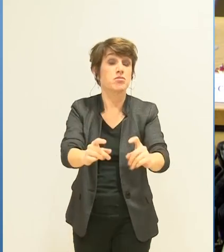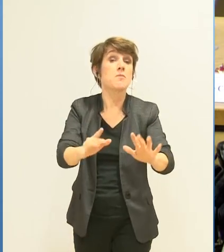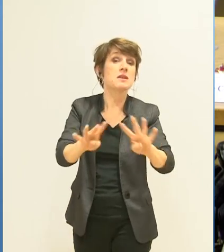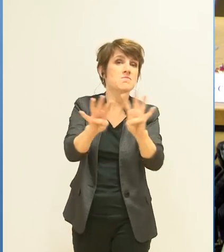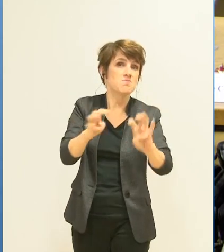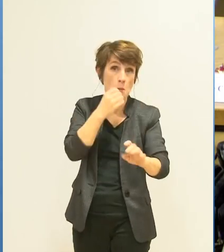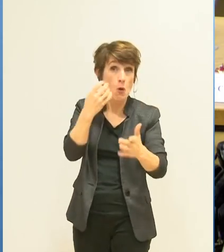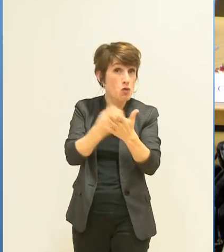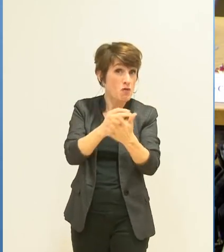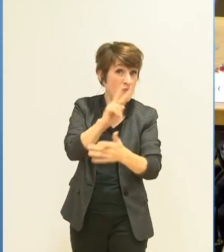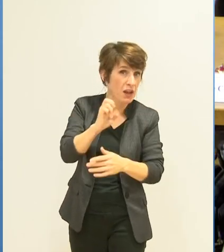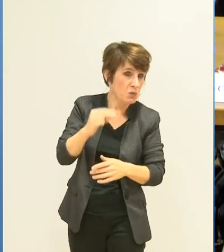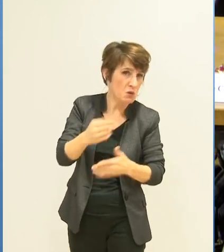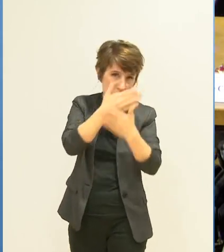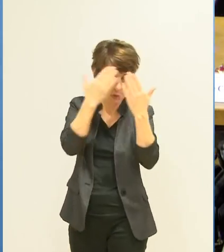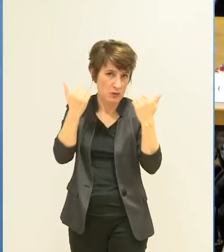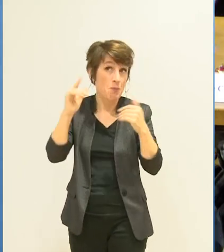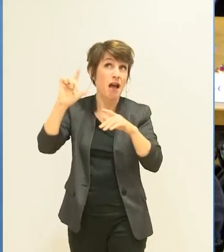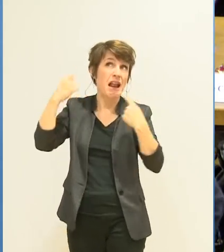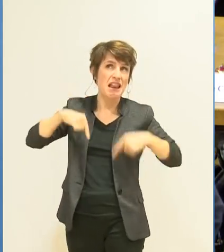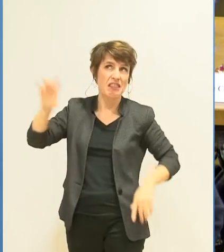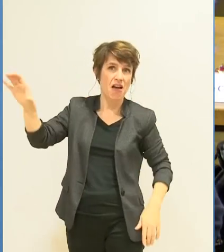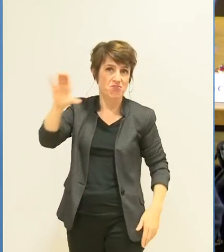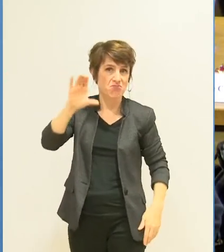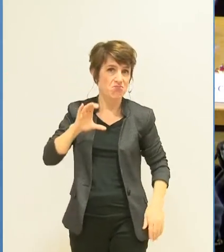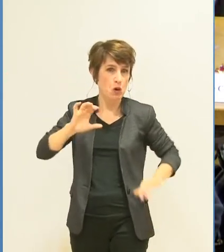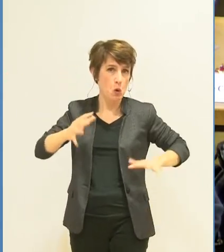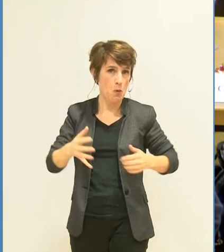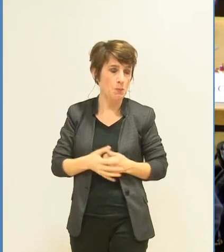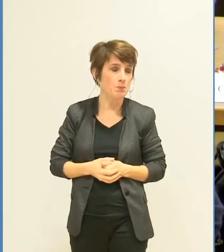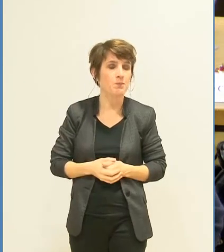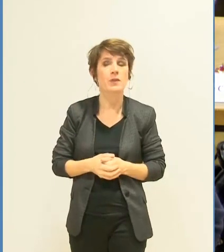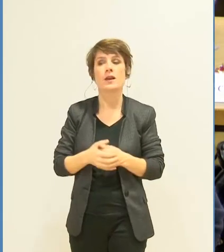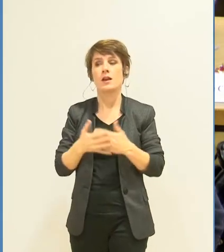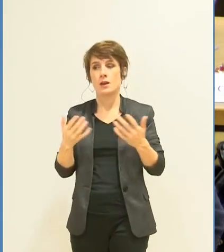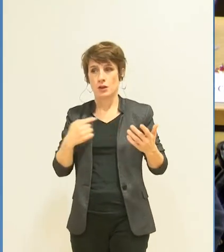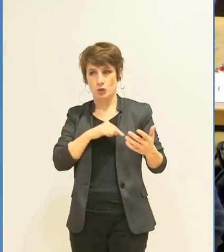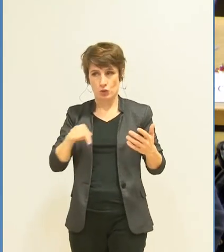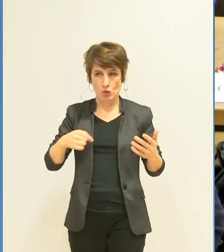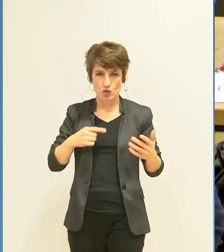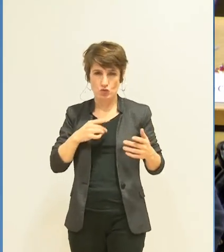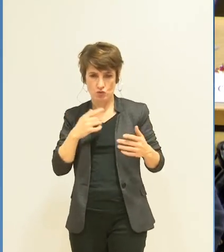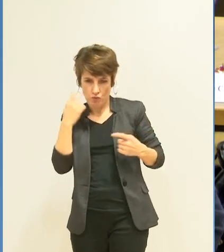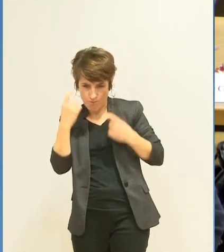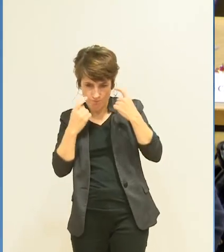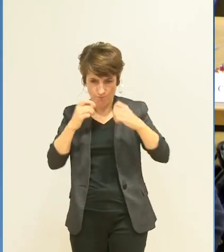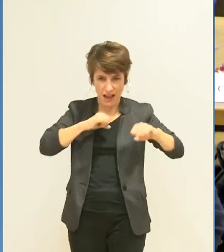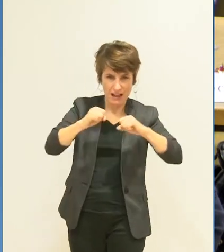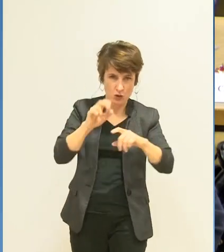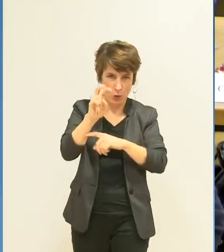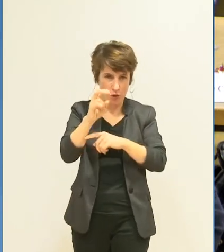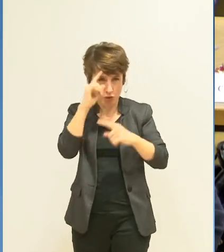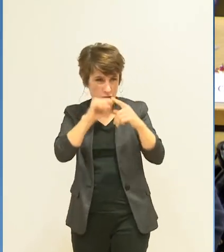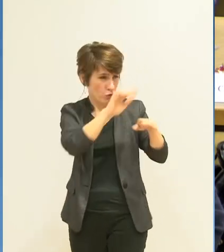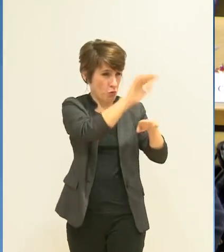à terme à grenoble chacune des actions écologiques et donc pensé pour bénéficier à tous et toutes et le